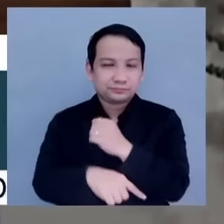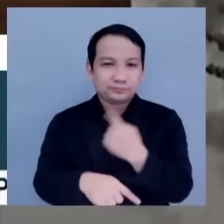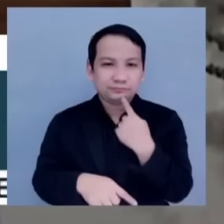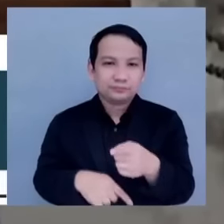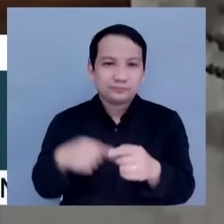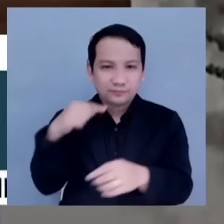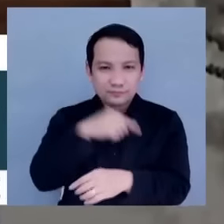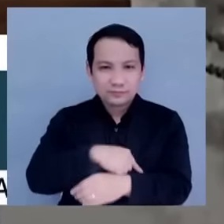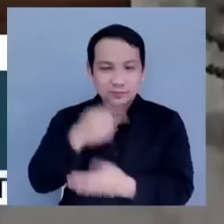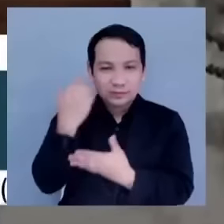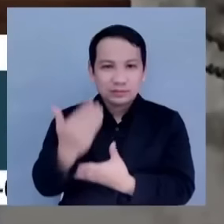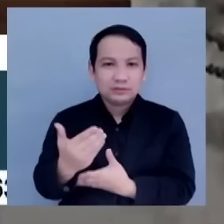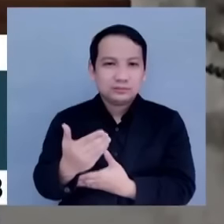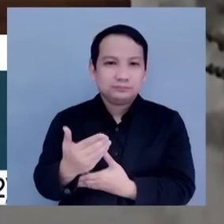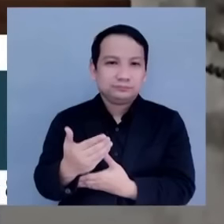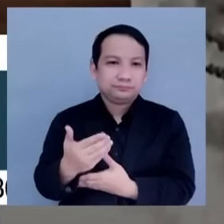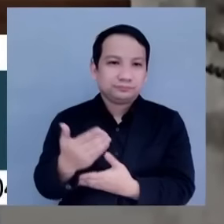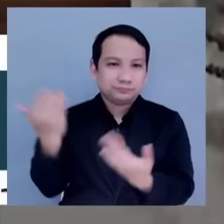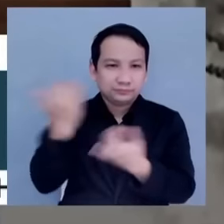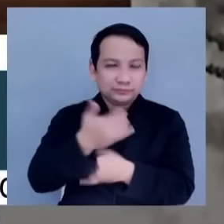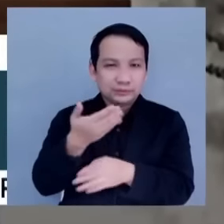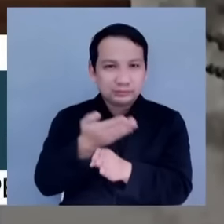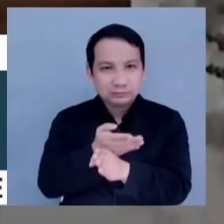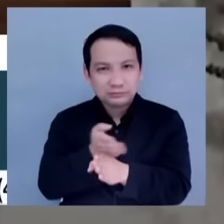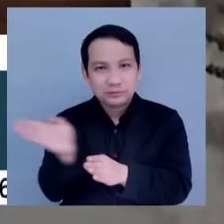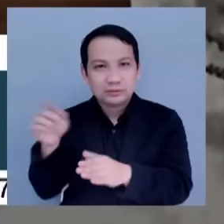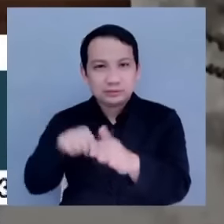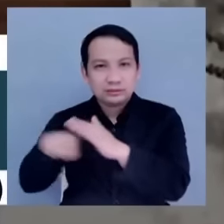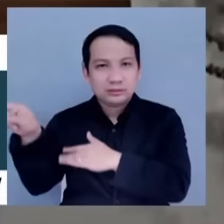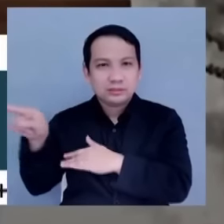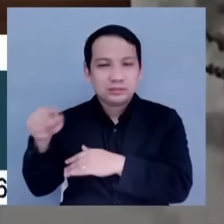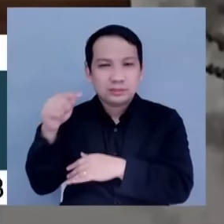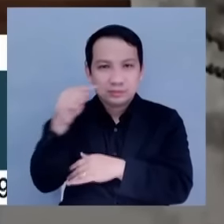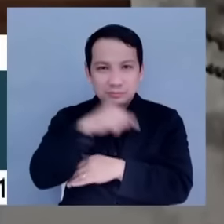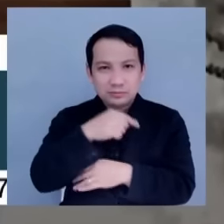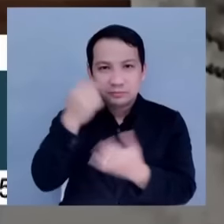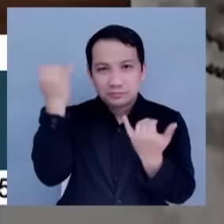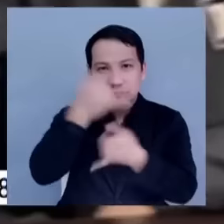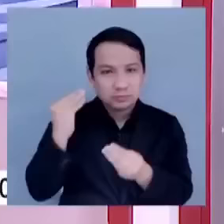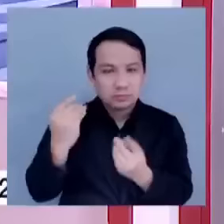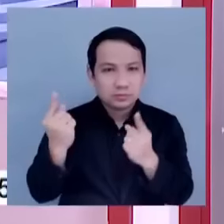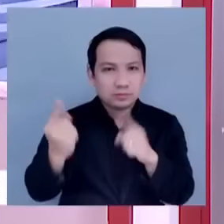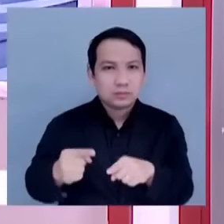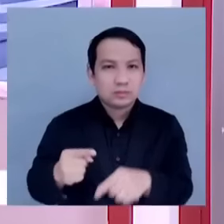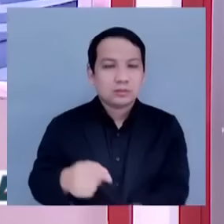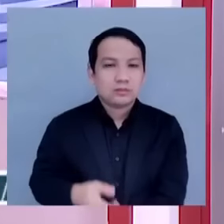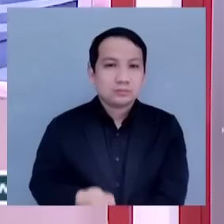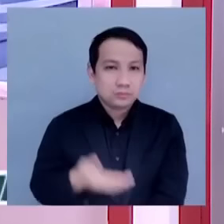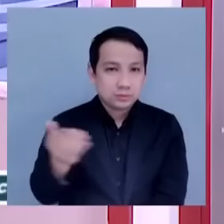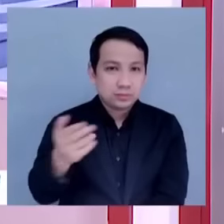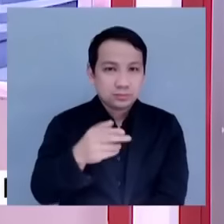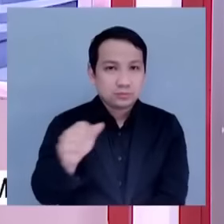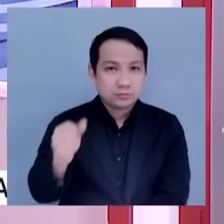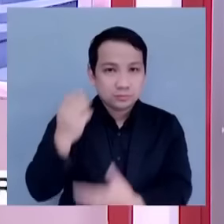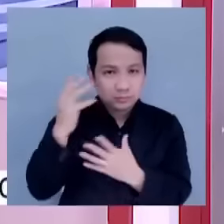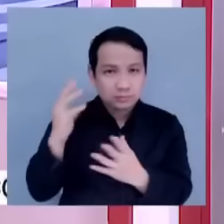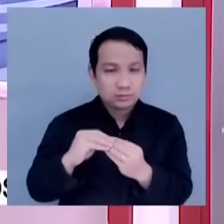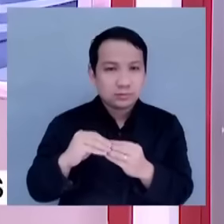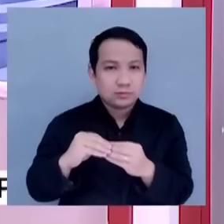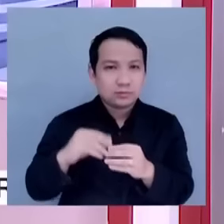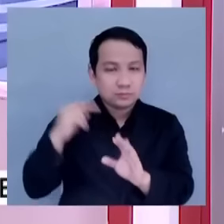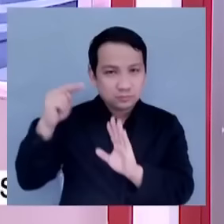ang pagtago at takas at ang panloloko sa sambayan ng Pilipino. Indonesian authorities have released video